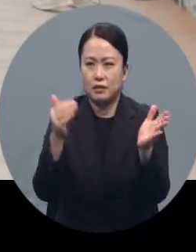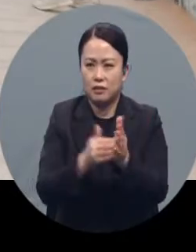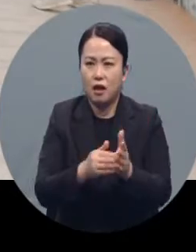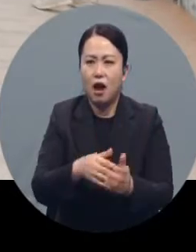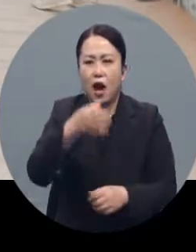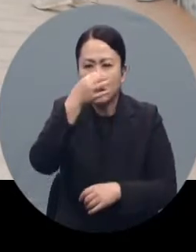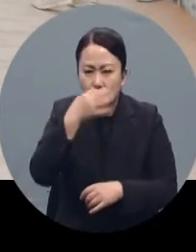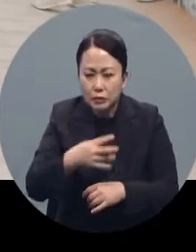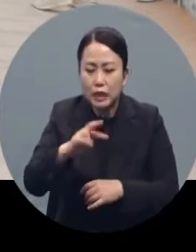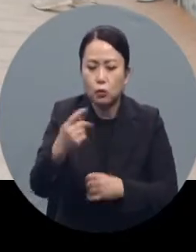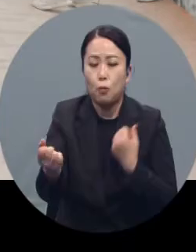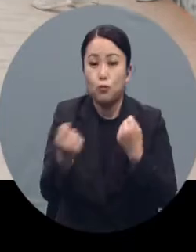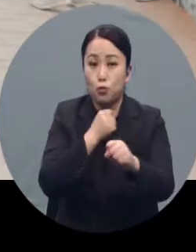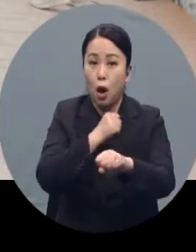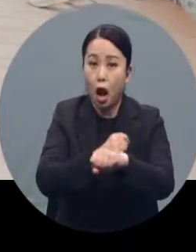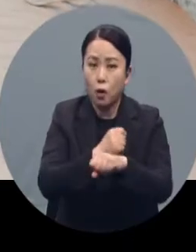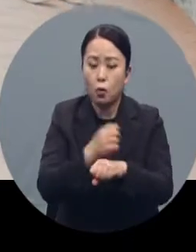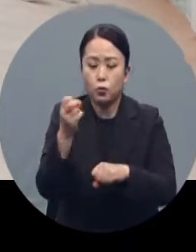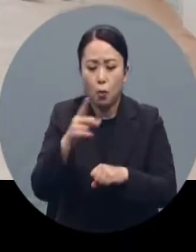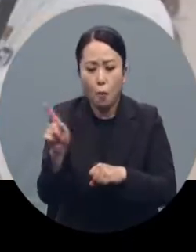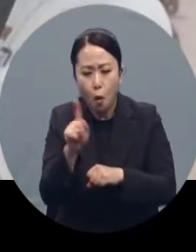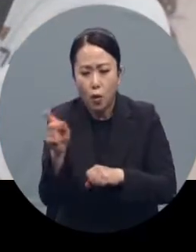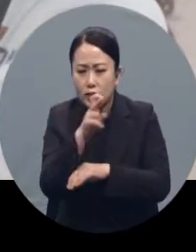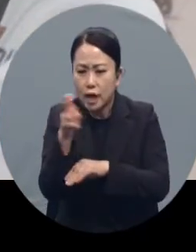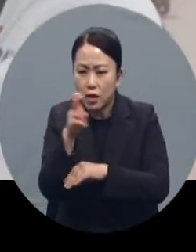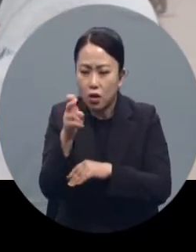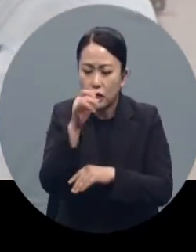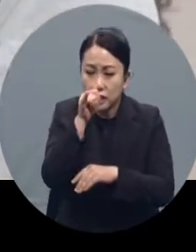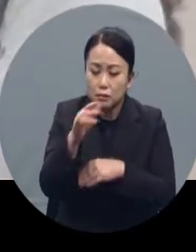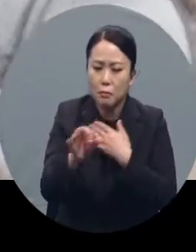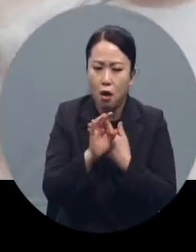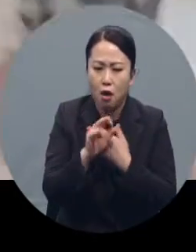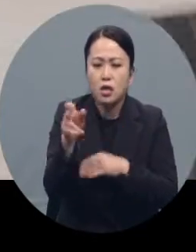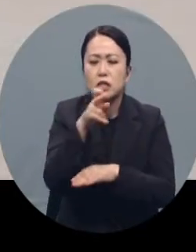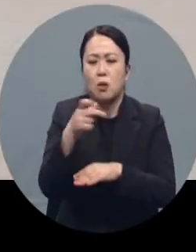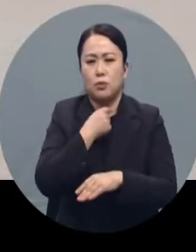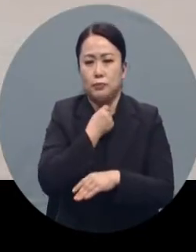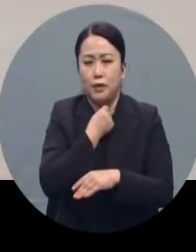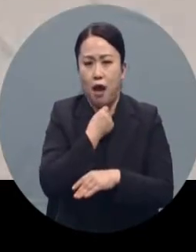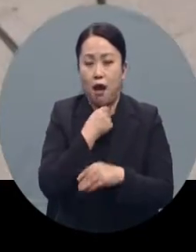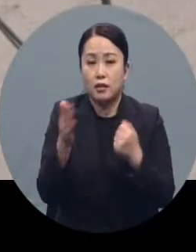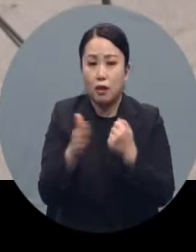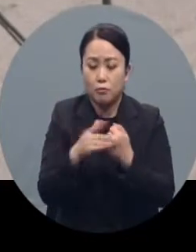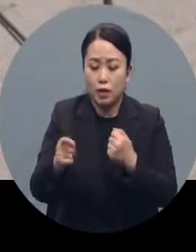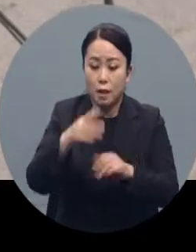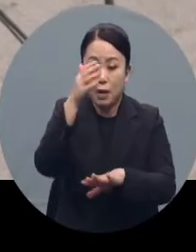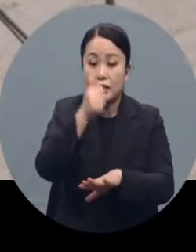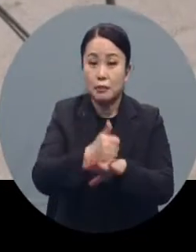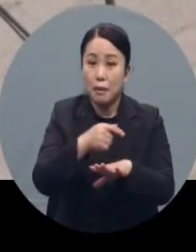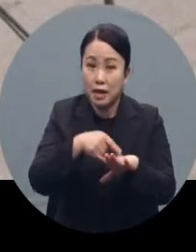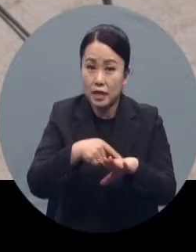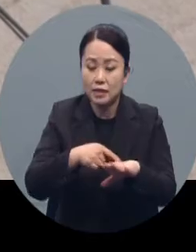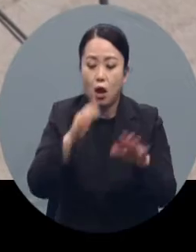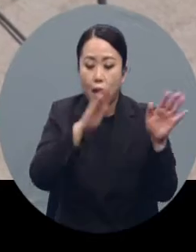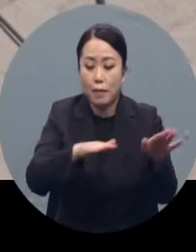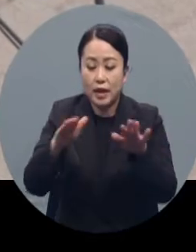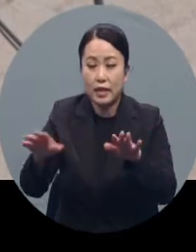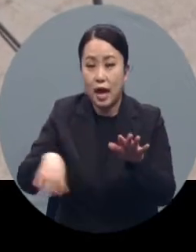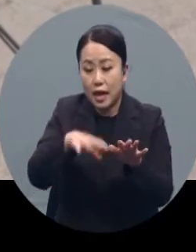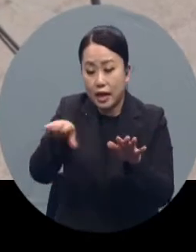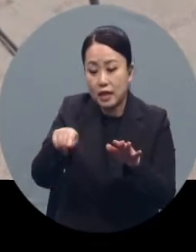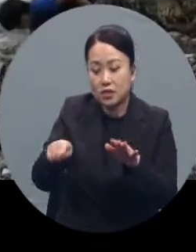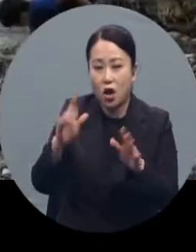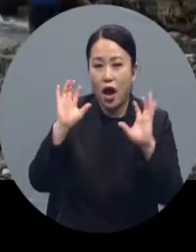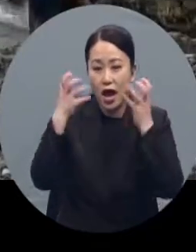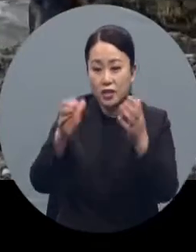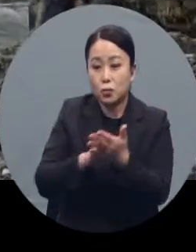불구하고 또 뭔가 촬영 부분이 있으면 찍고 싶다 해서 실제 영화의 맨 마지막 장면인 바닷가에서 아이들이 노는 장면이